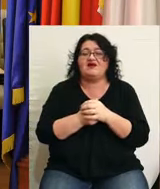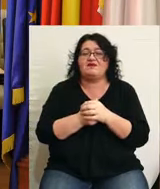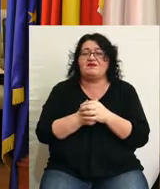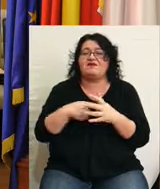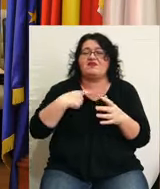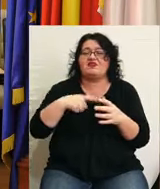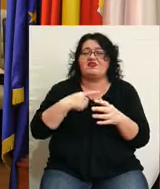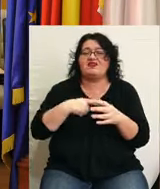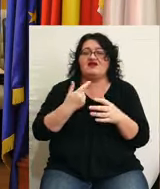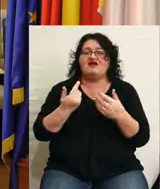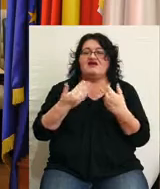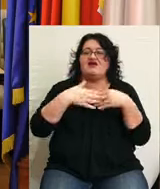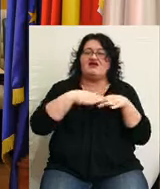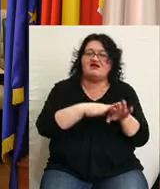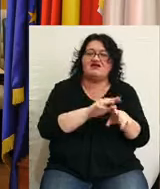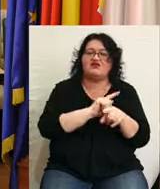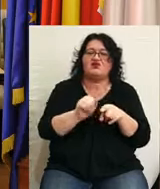să reintrăm